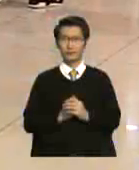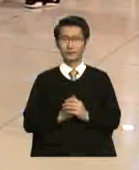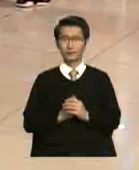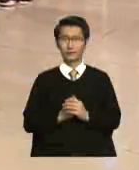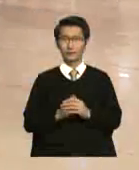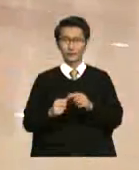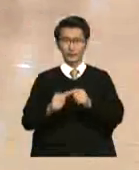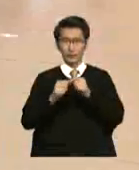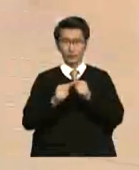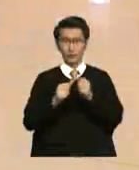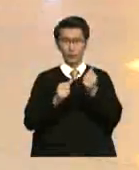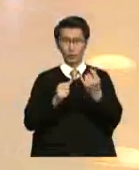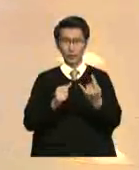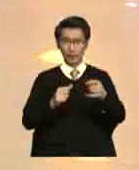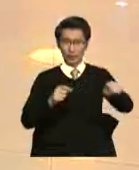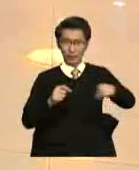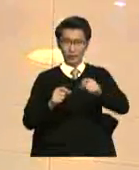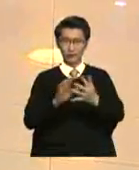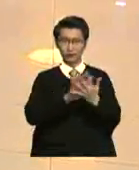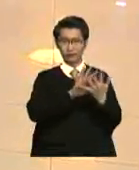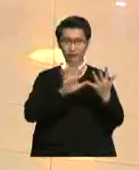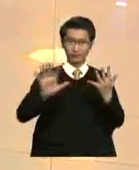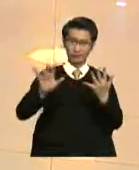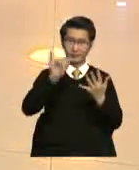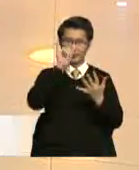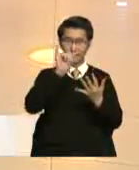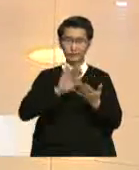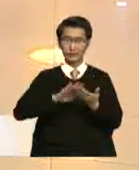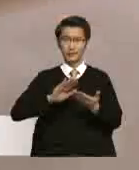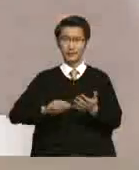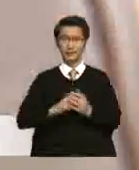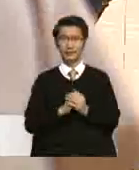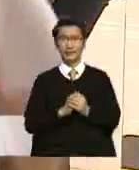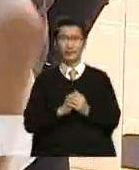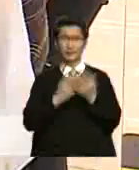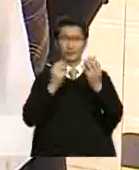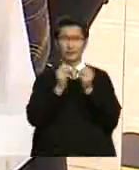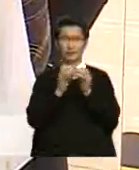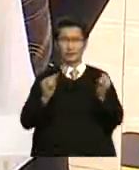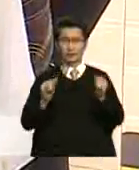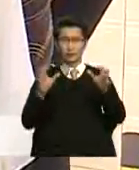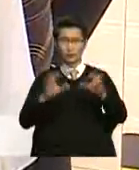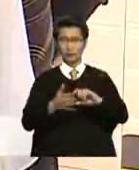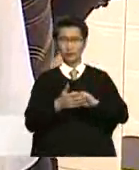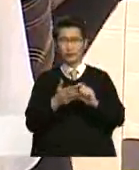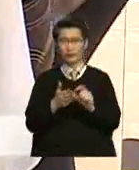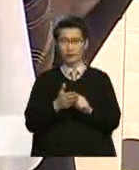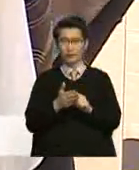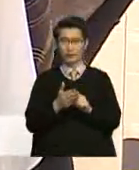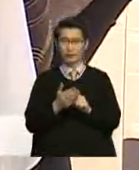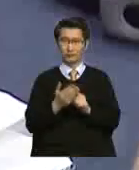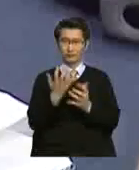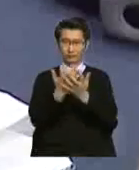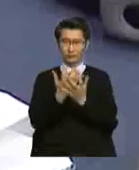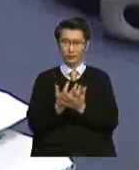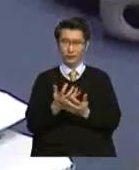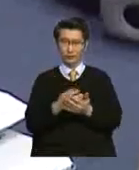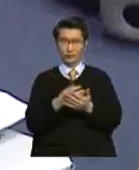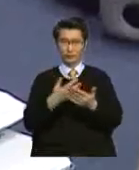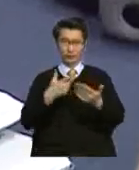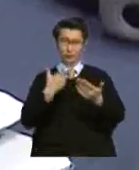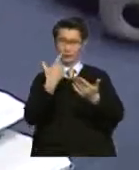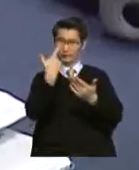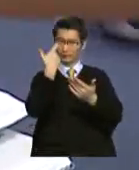최 용 박람회장 이 코앞으로 긴 줄이 늘어서 씁니다 많은 이런 임무인 만큼 문진표 작성 과 채움 검사 등